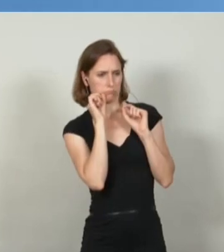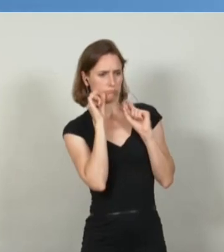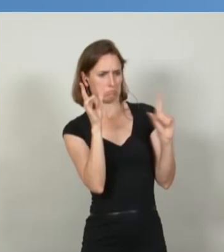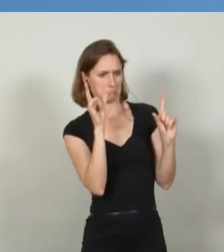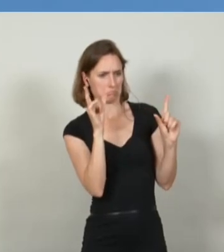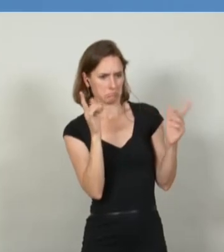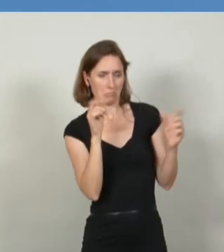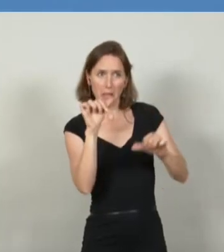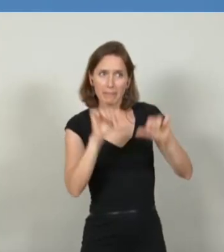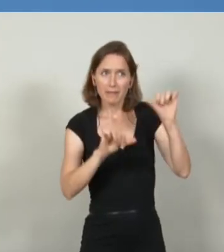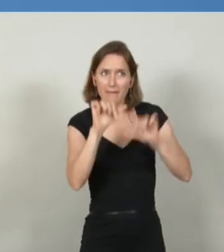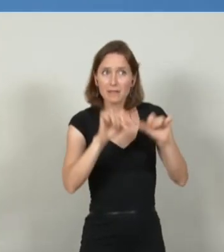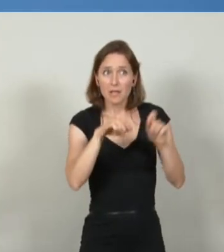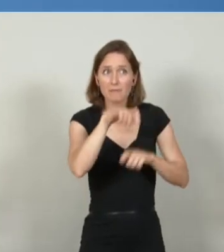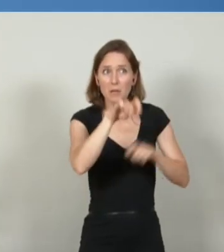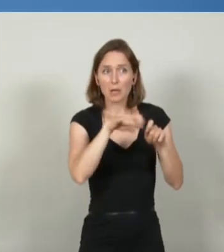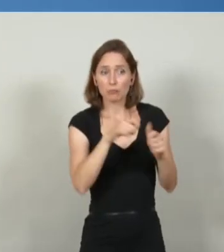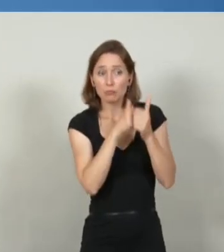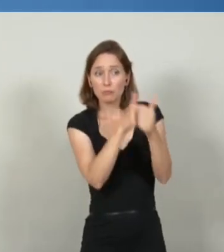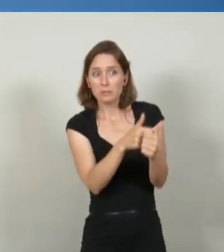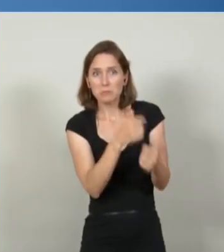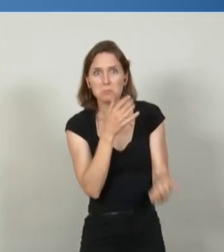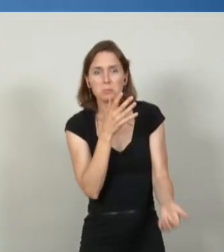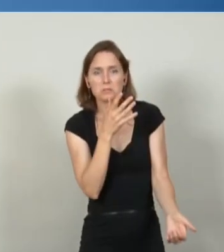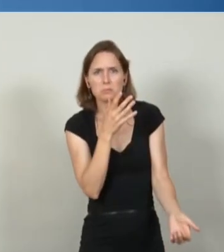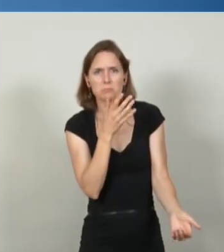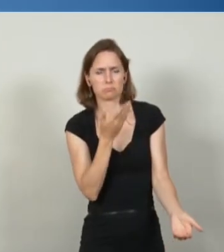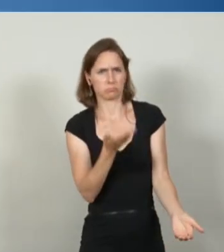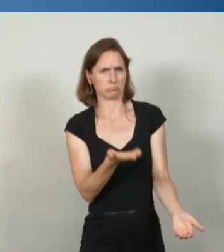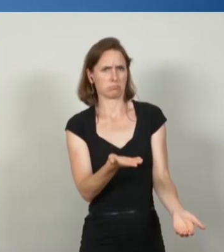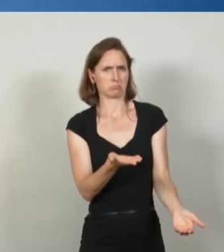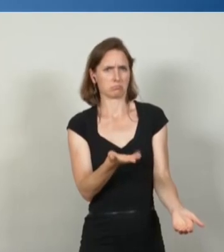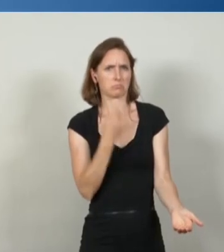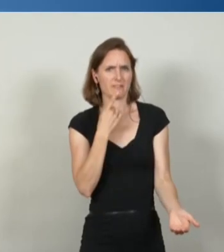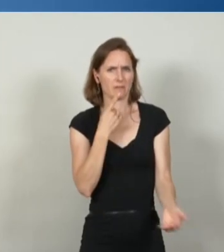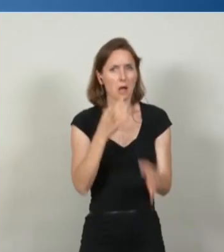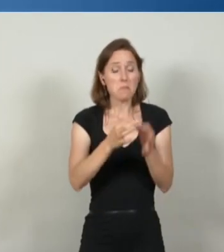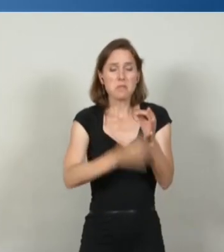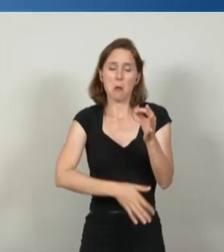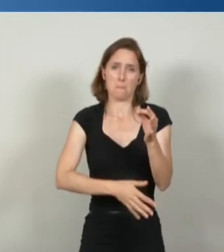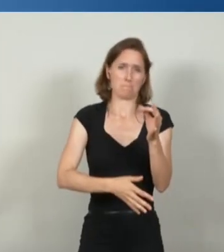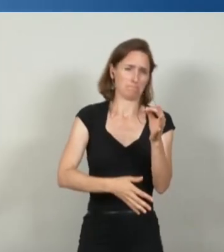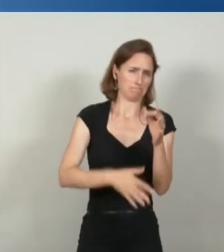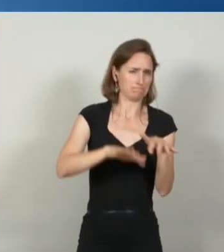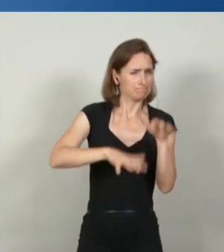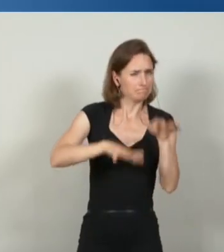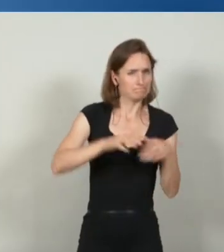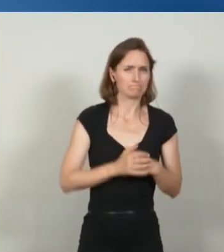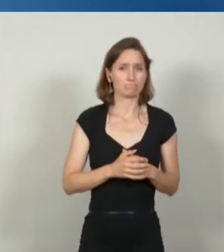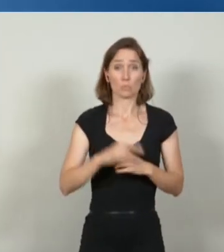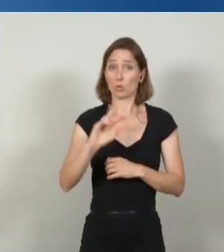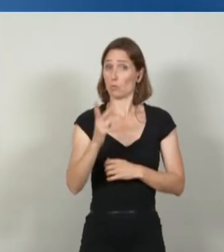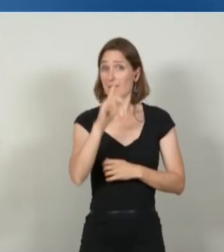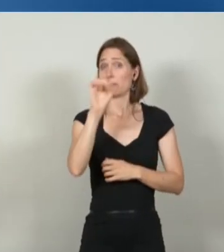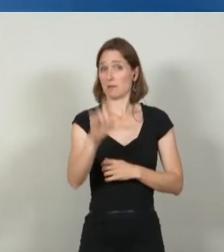défis auraient été impossibles là encore un bilan plus que mitigé troisième question dans